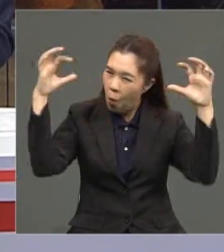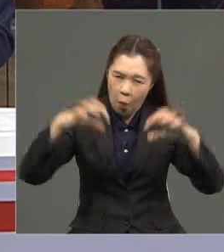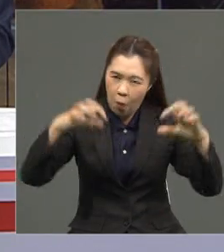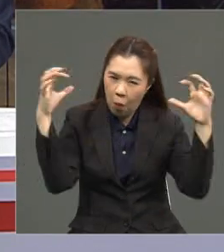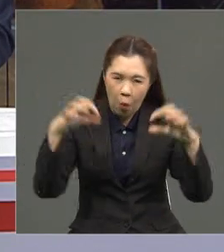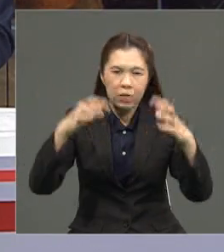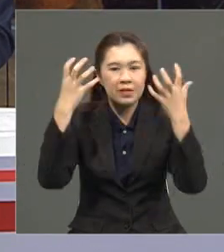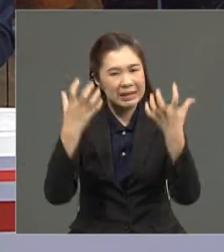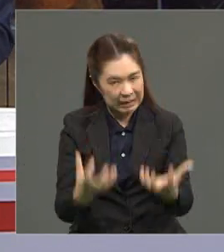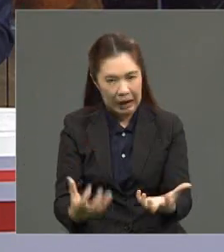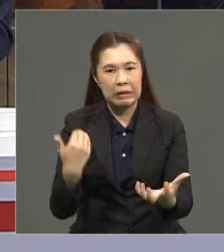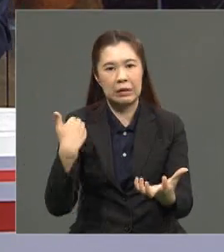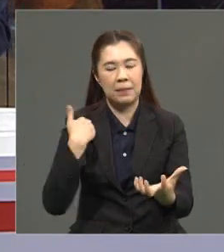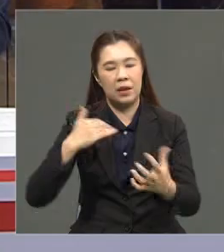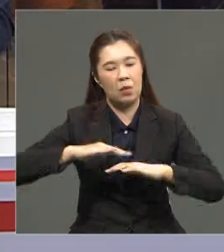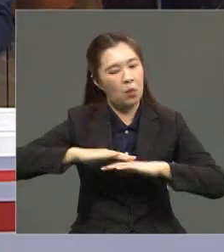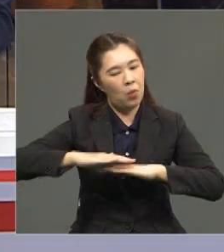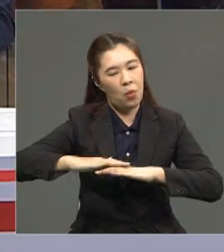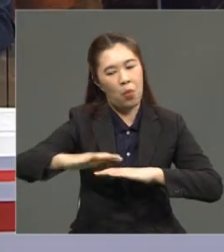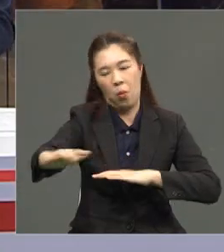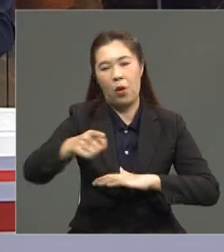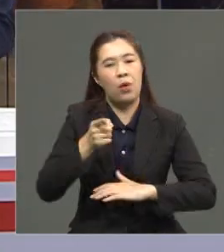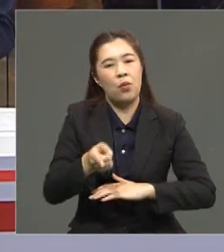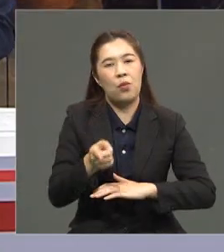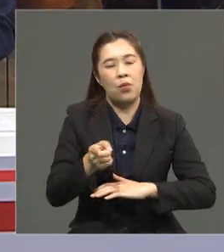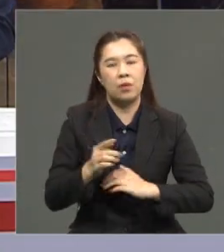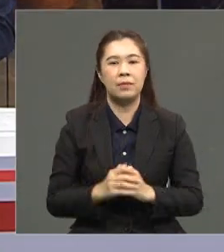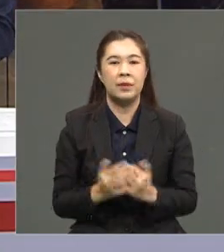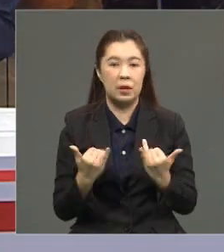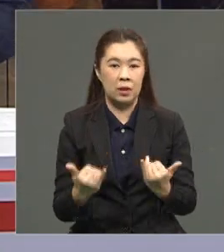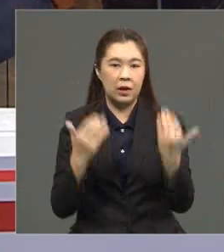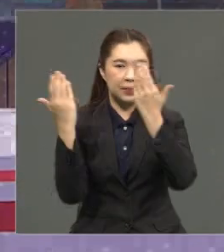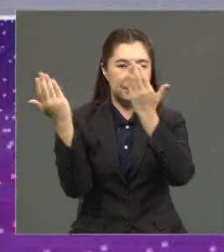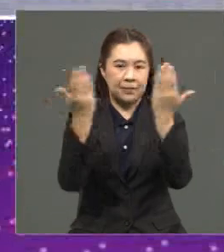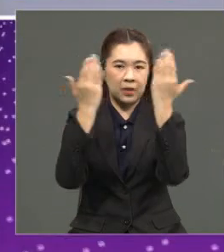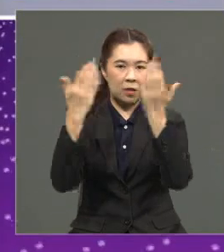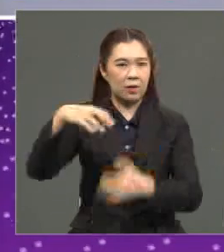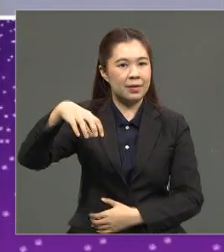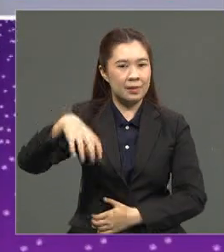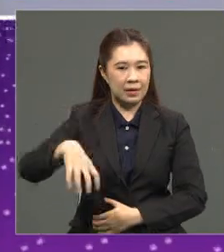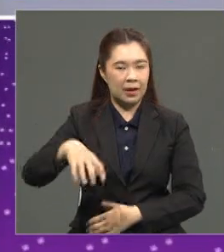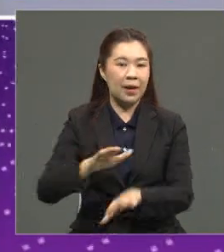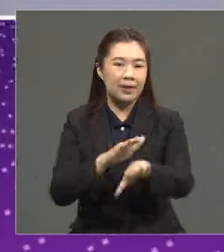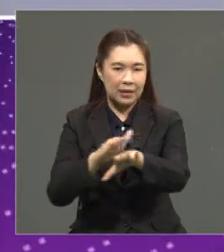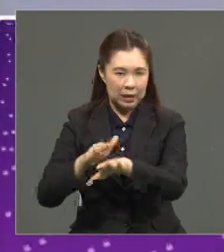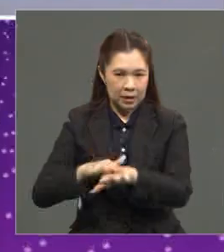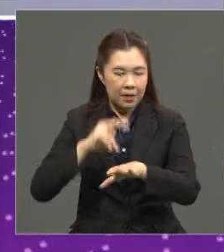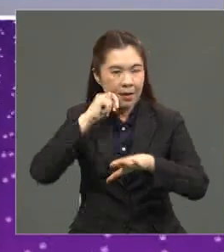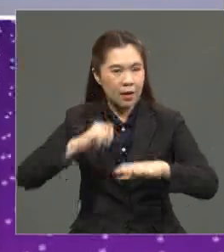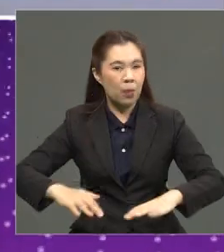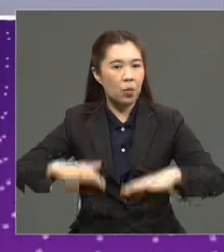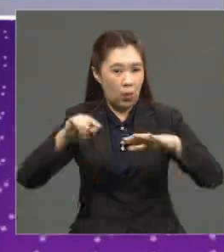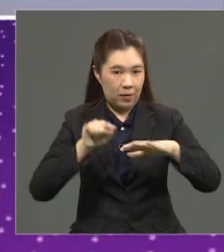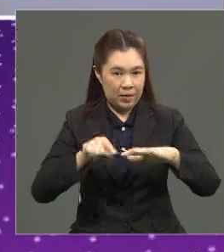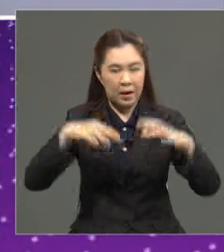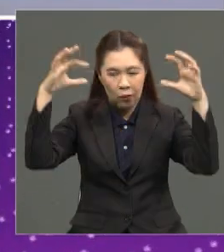หนักมากแล้วยังแช่อยู่ในพื้นที่ด้วยนะครับซึ่งวันนี้กรมอุตุนิยมวิทยาเองก็ยังคงเตือนฝนตกหนักในภาคใต้ 10